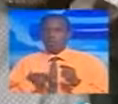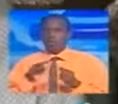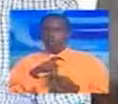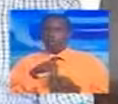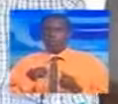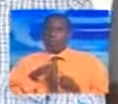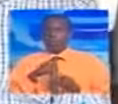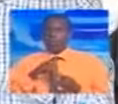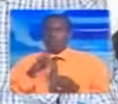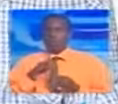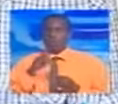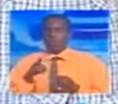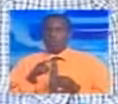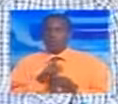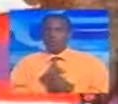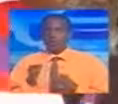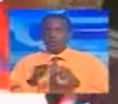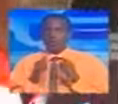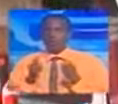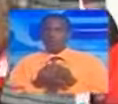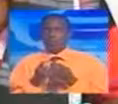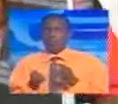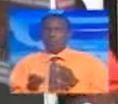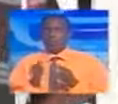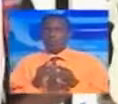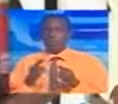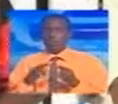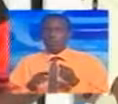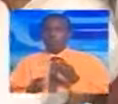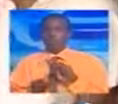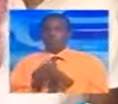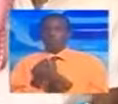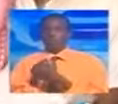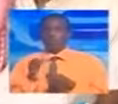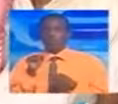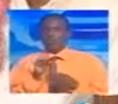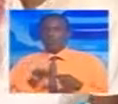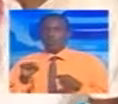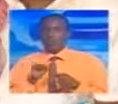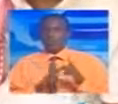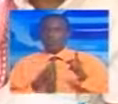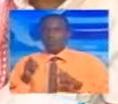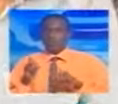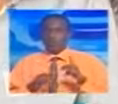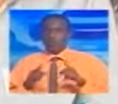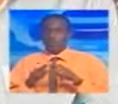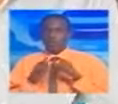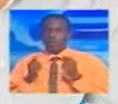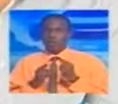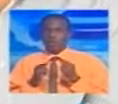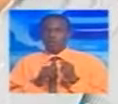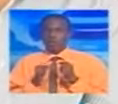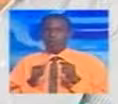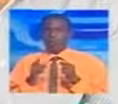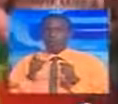caravane du développement de Gobaad a organisé donc dans la matinée du samedi dernier une cérémonie d'inauguration